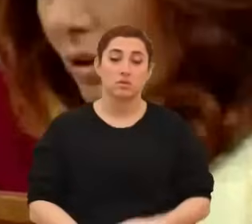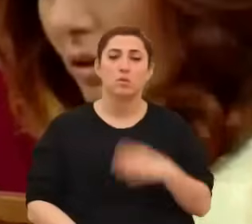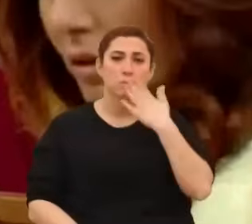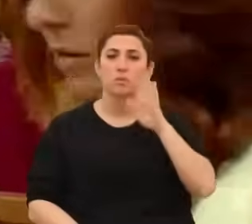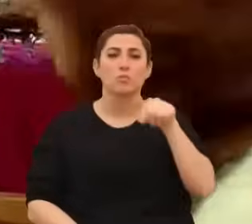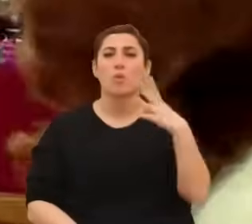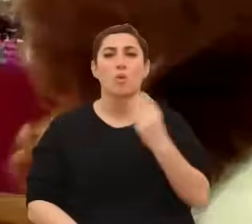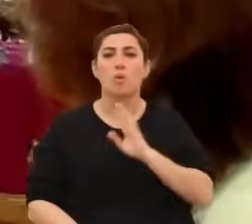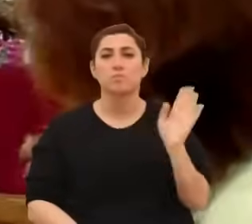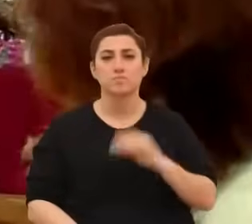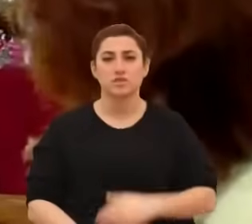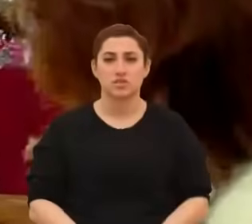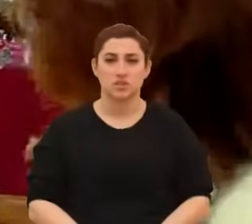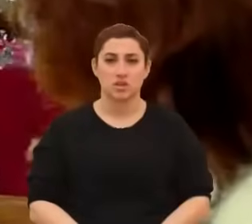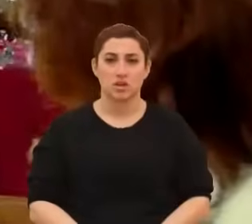Yok yok, bu böyle olmayacak.